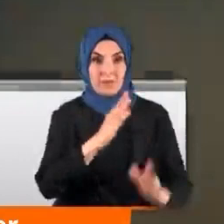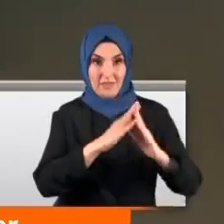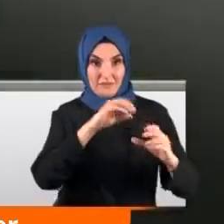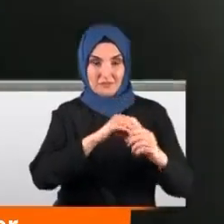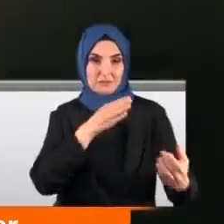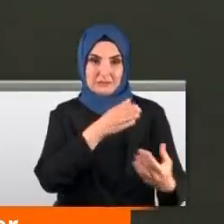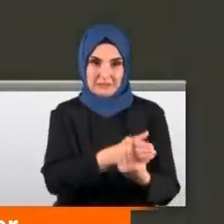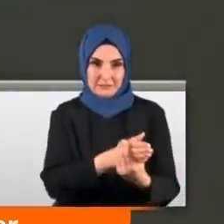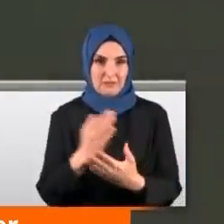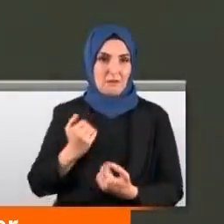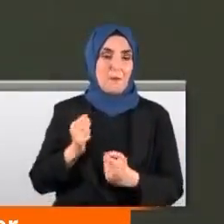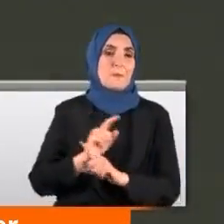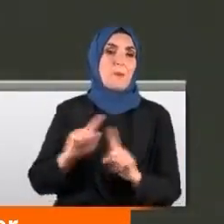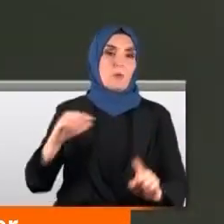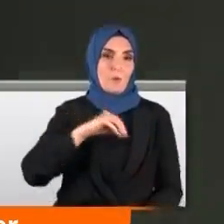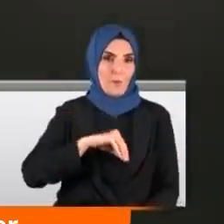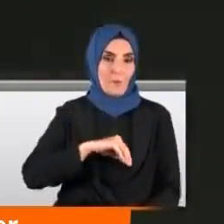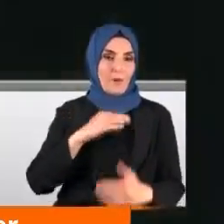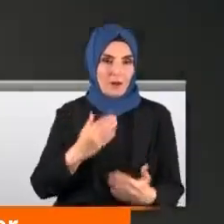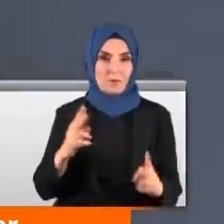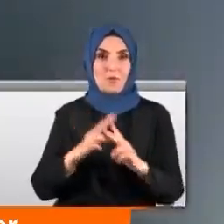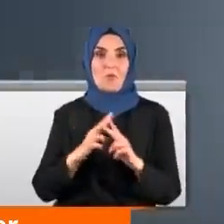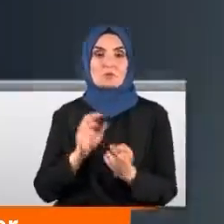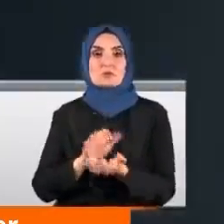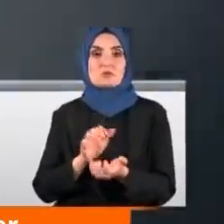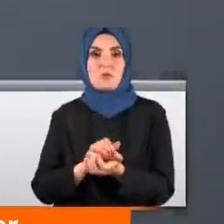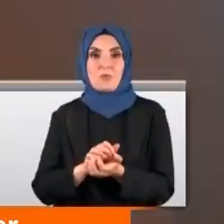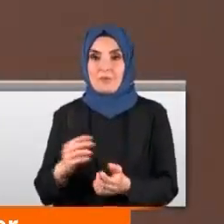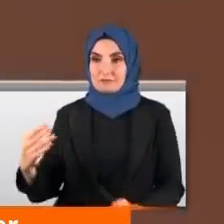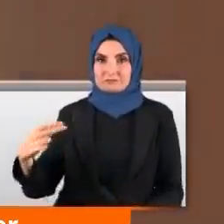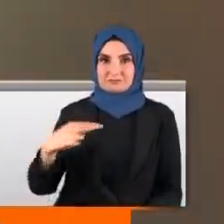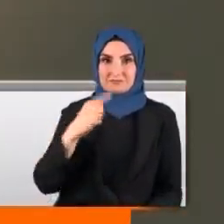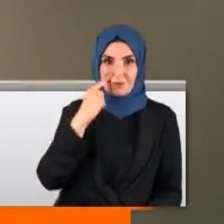Yakalanmayacağını zannediyordu ama devreye polis köpeği girince hayali suya düştü.